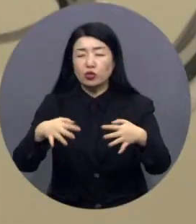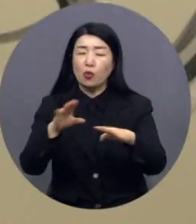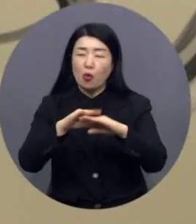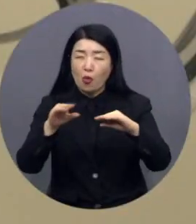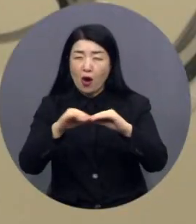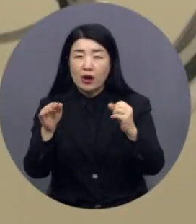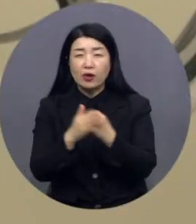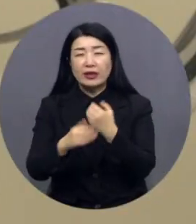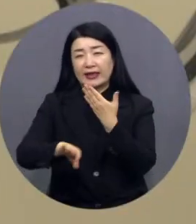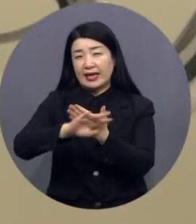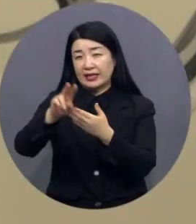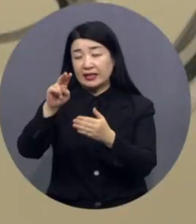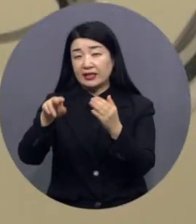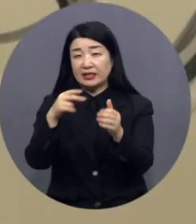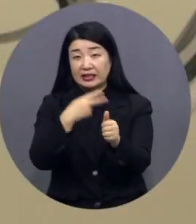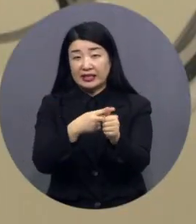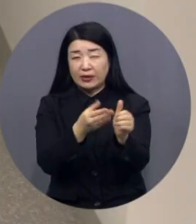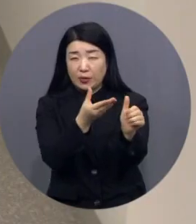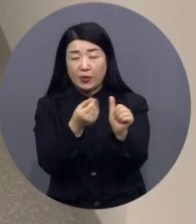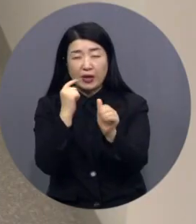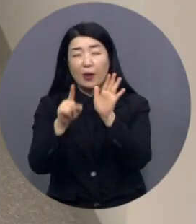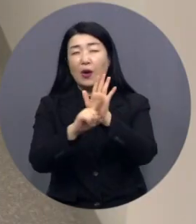의사를 다시 하겠다고